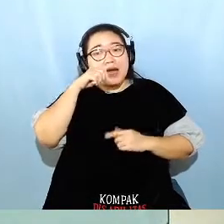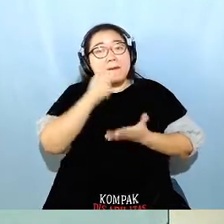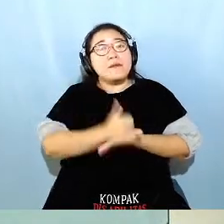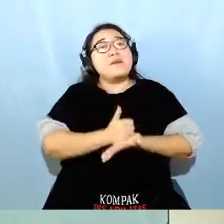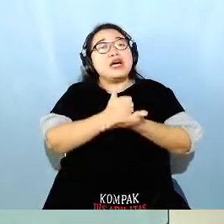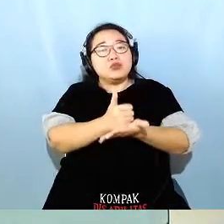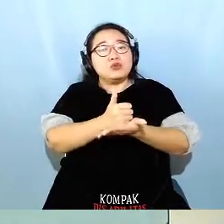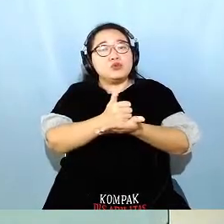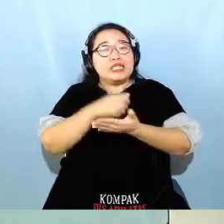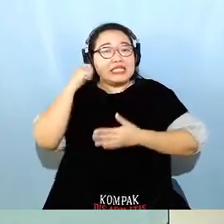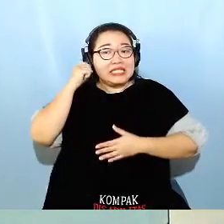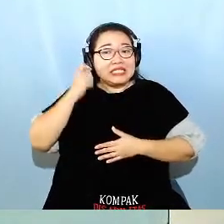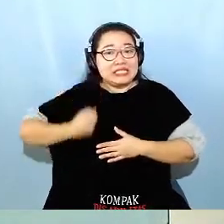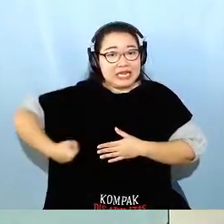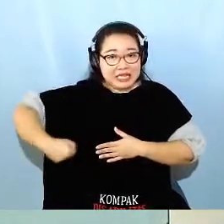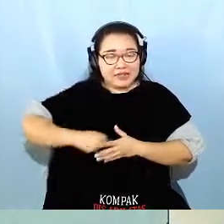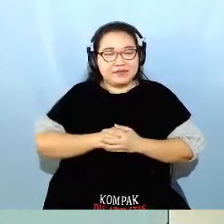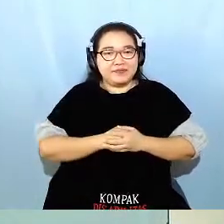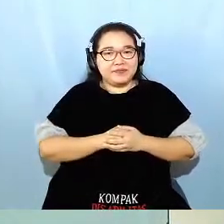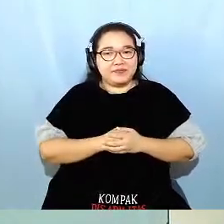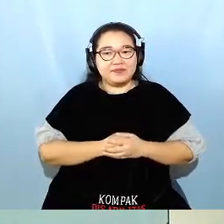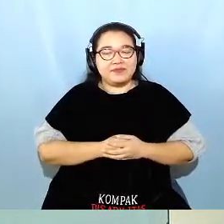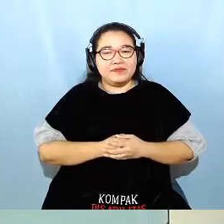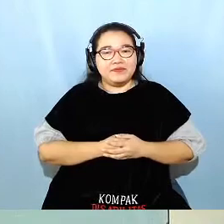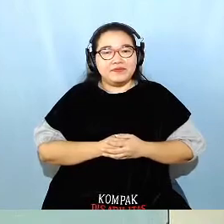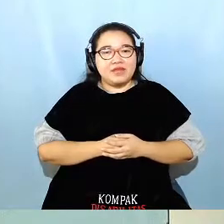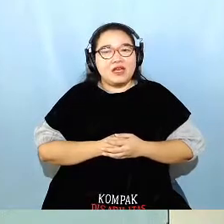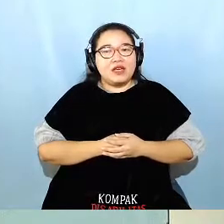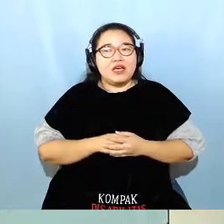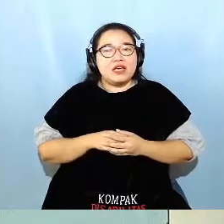menyapu kamar-kamar dan meja dirapikan.